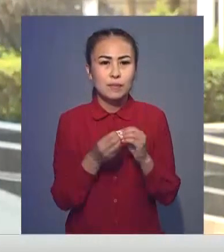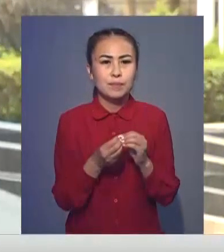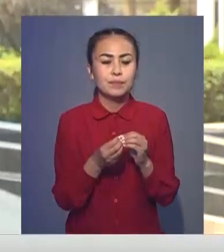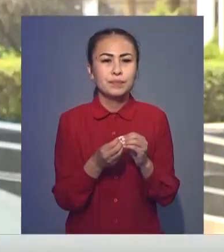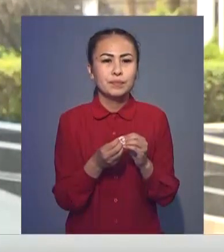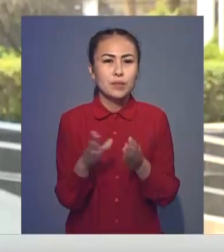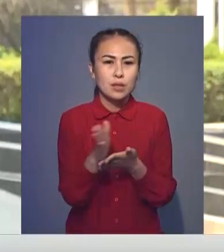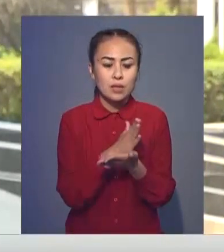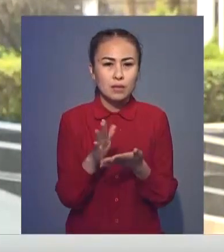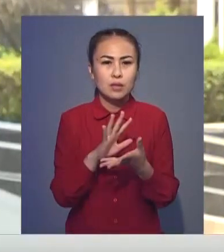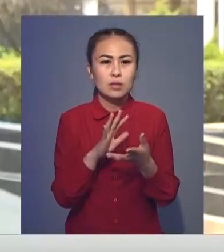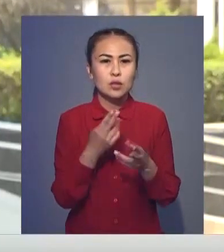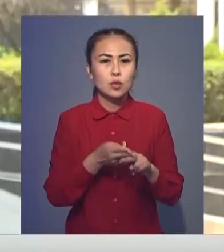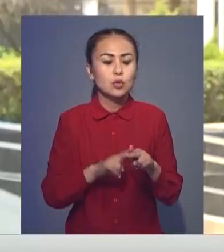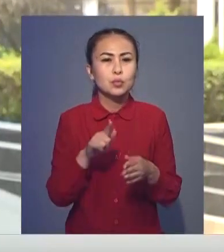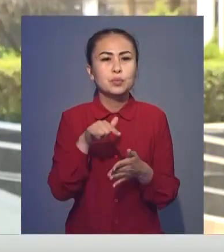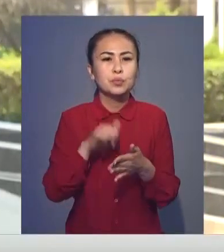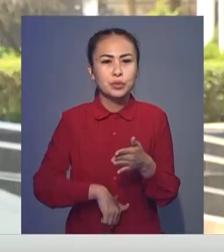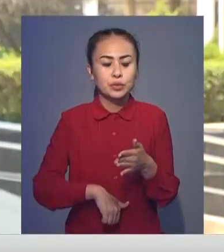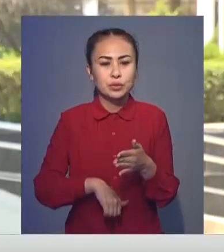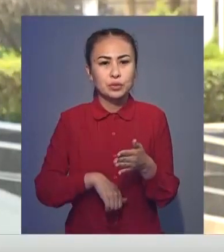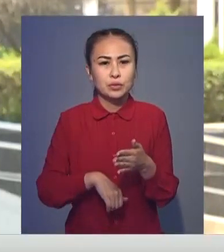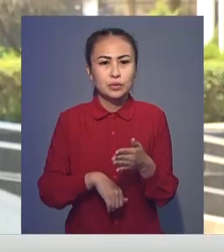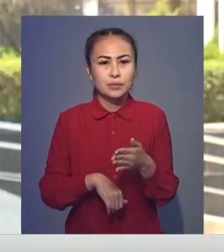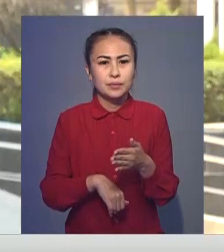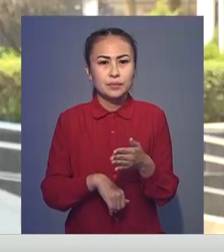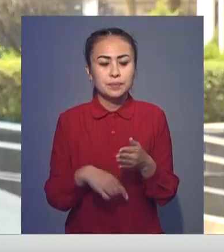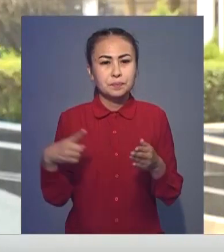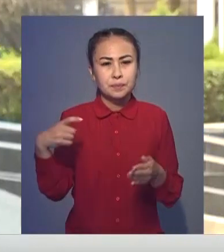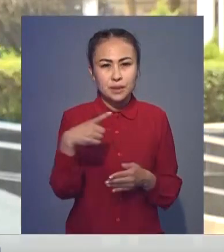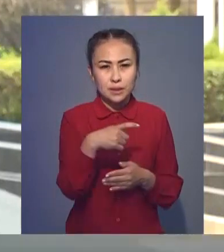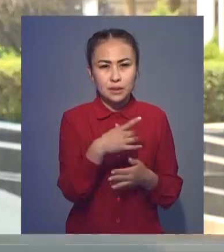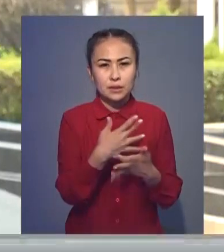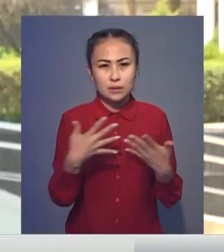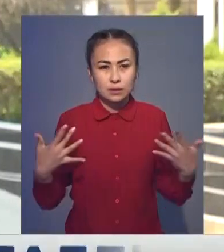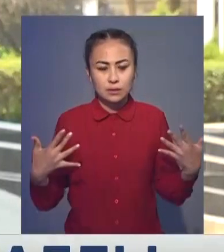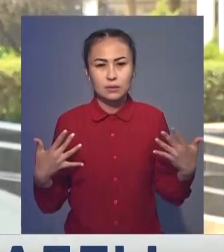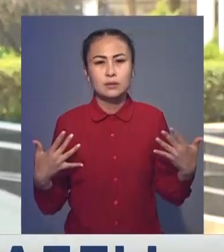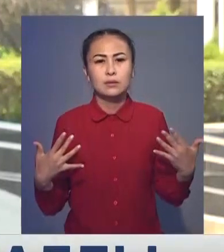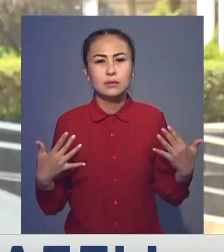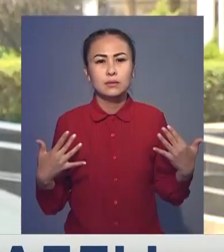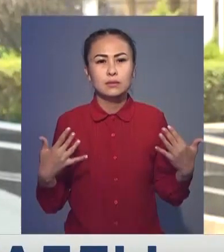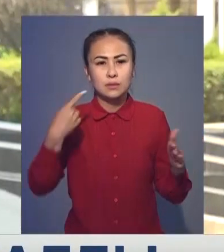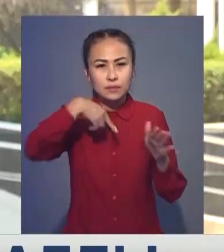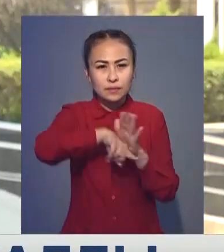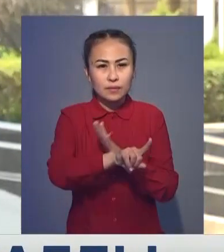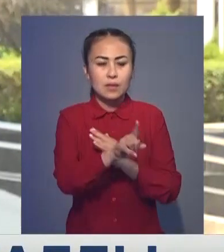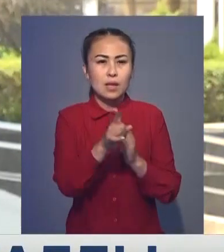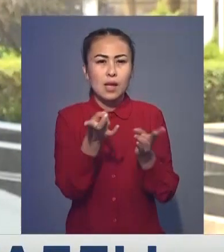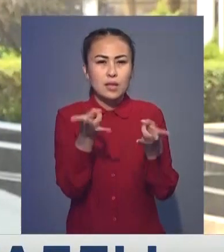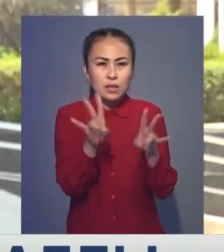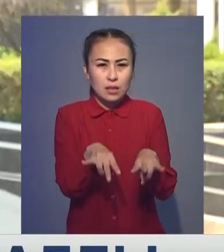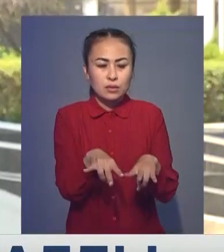Қопсылу жұмыстары дегеніміз, бұл жаңағы бактериялар жаңағы қайырдың астында орналасқан,